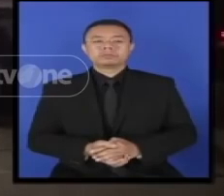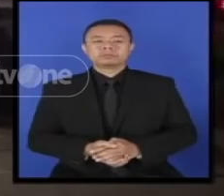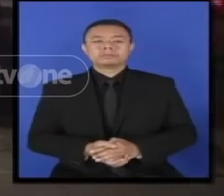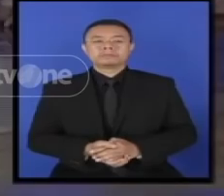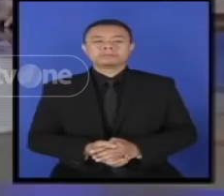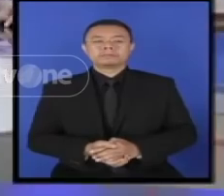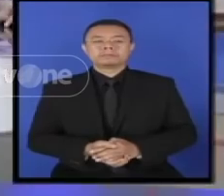hai hai